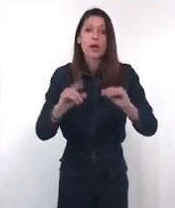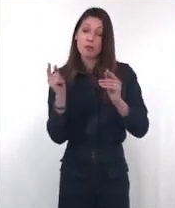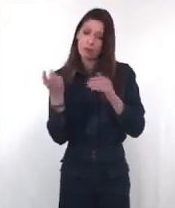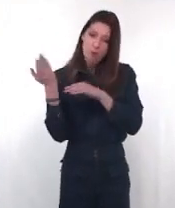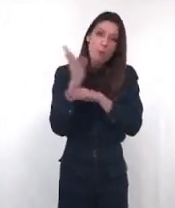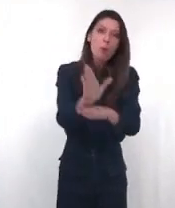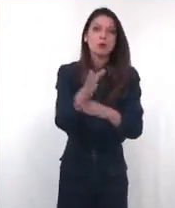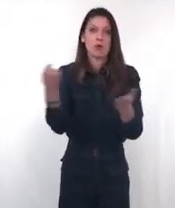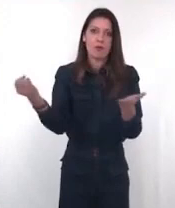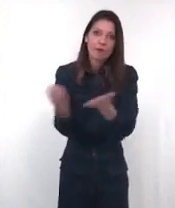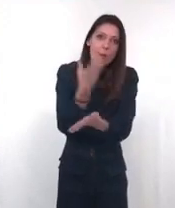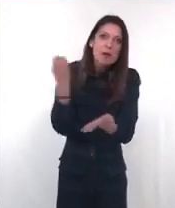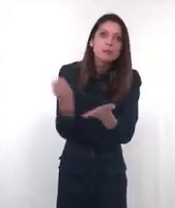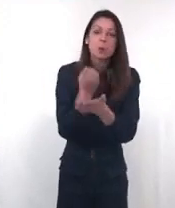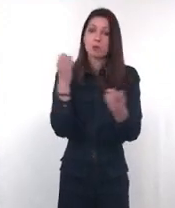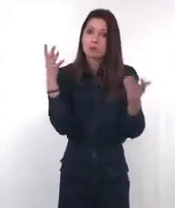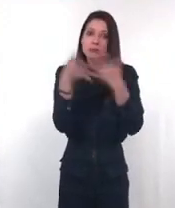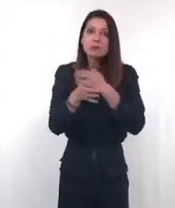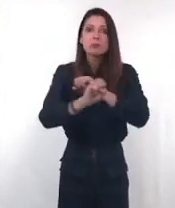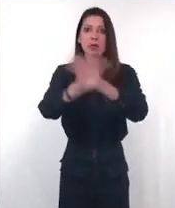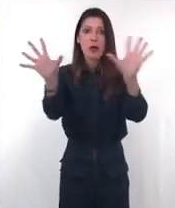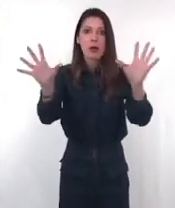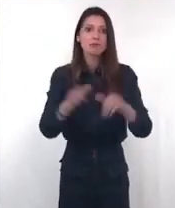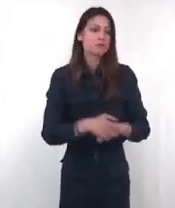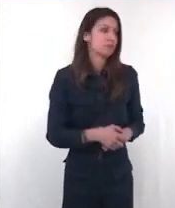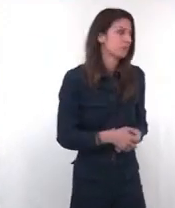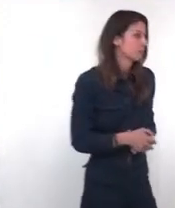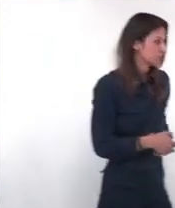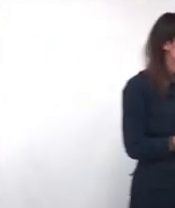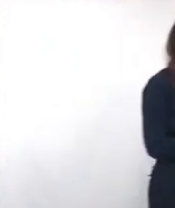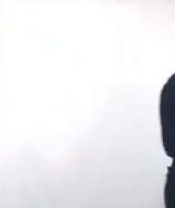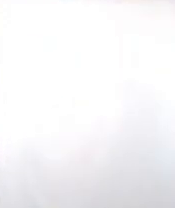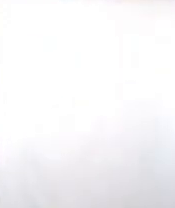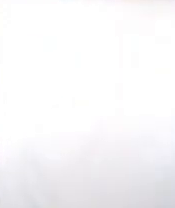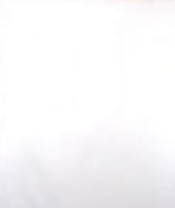mais j'ai 5 minutes pour parler. Je vais vous répondre et je vais vous rassurer.